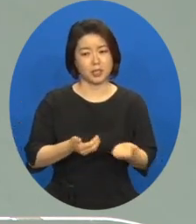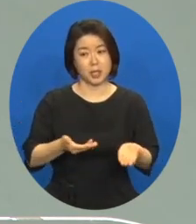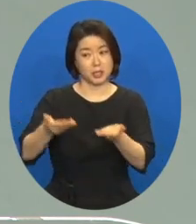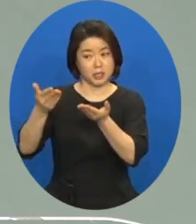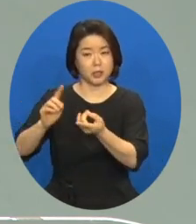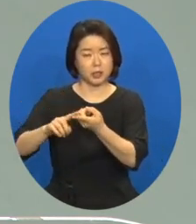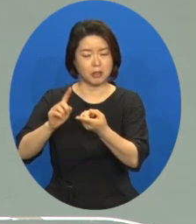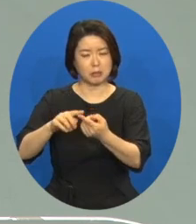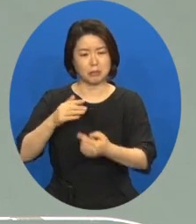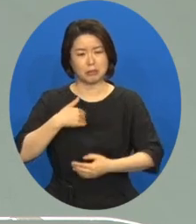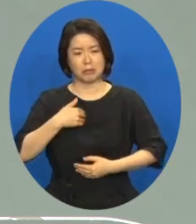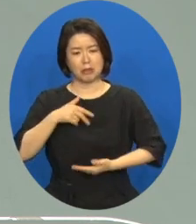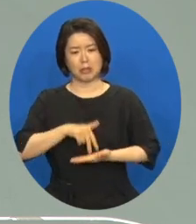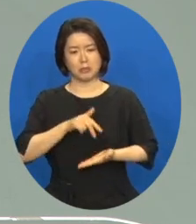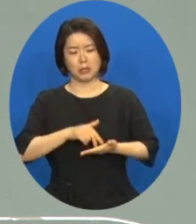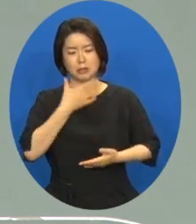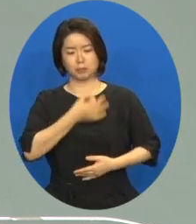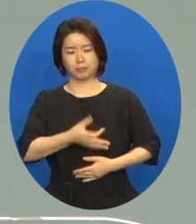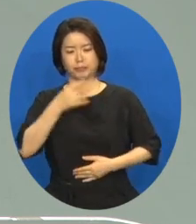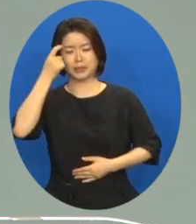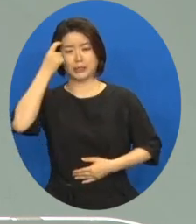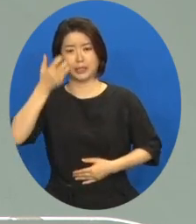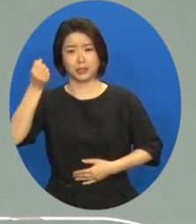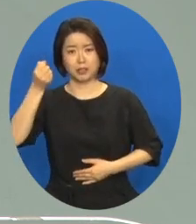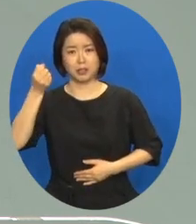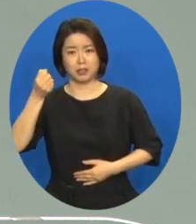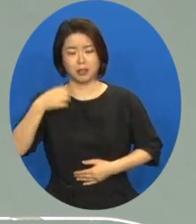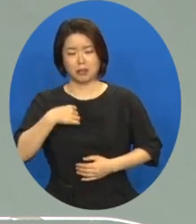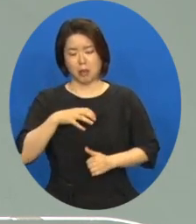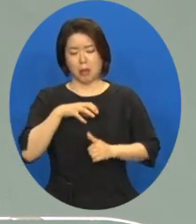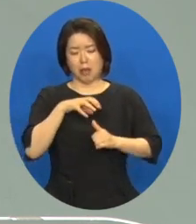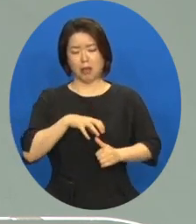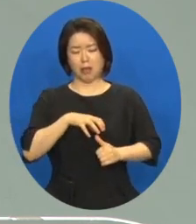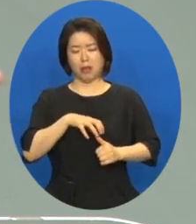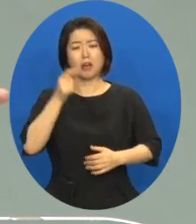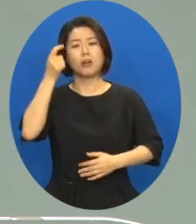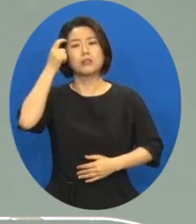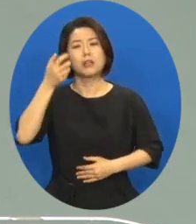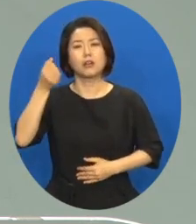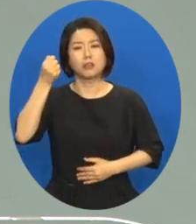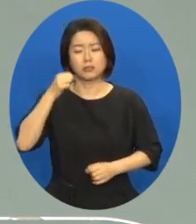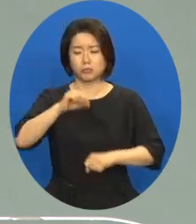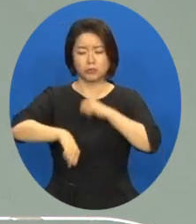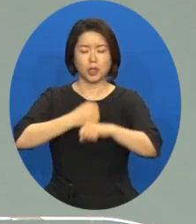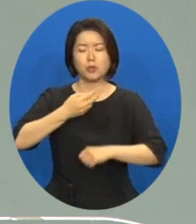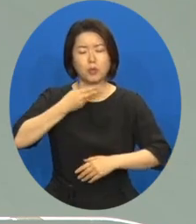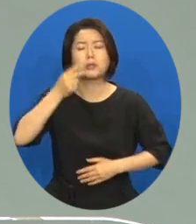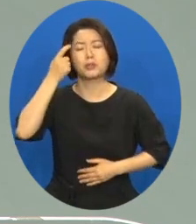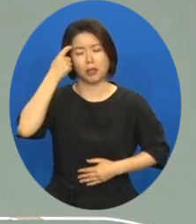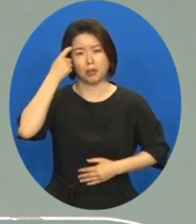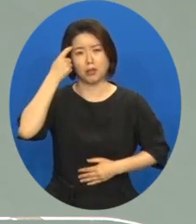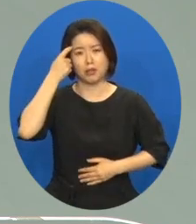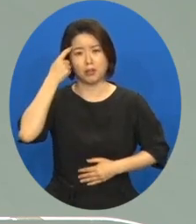대단히 불행하게 생각했습니다. 그것은 저에게 올무와 같다고 생각했습니다. 자유가 없으니까.